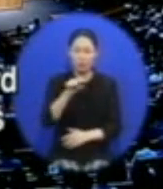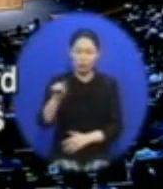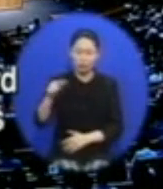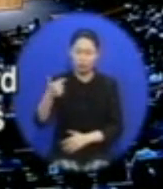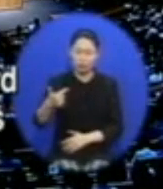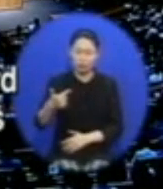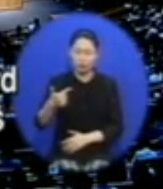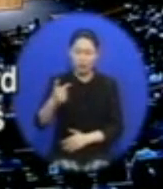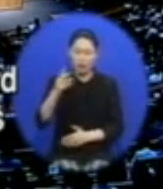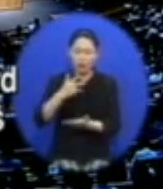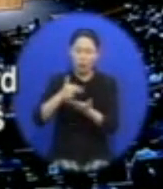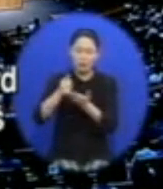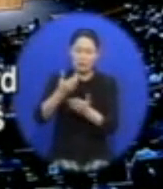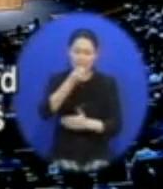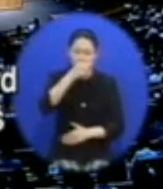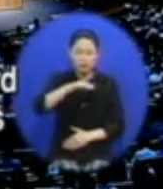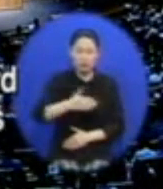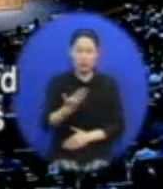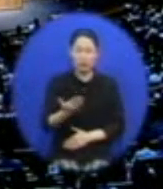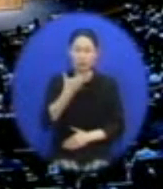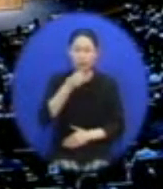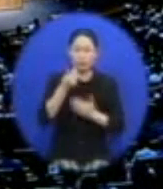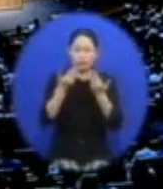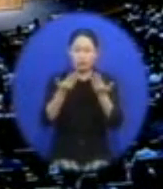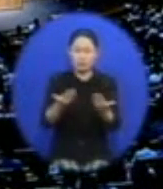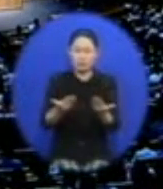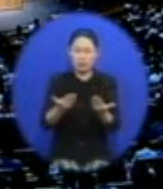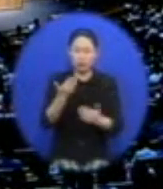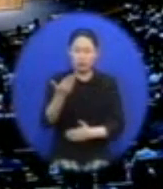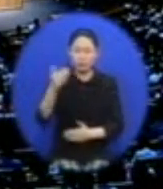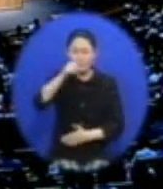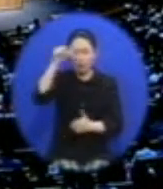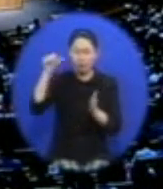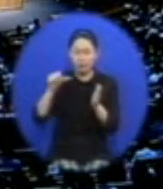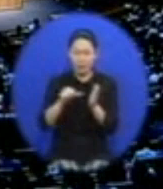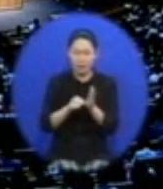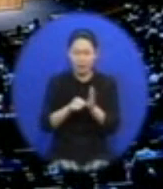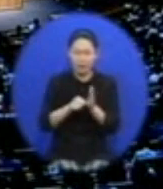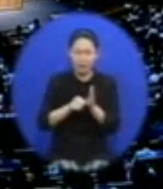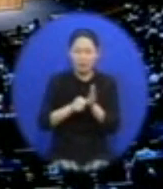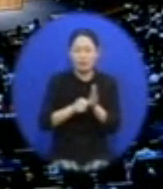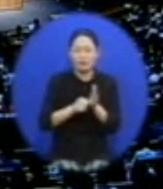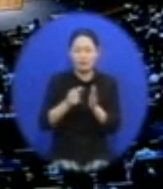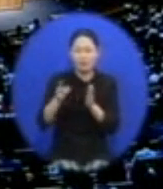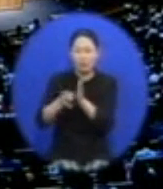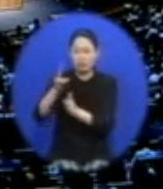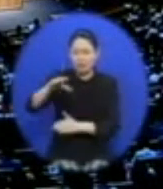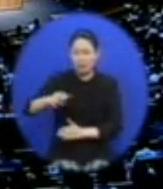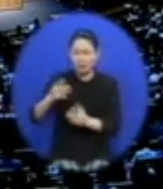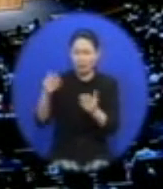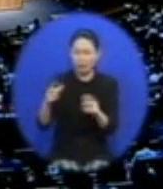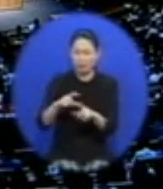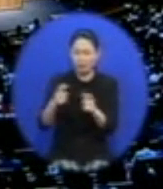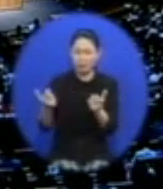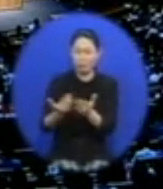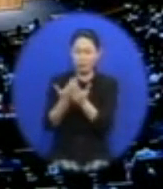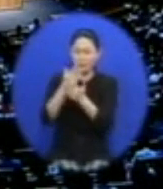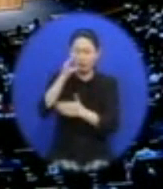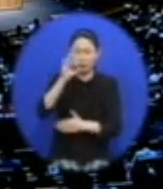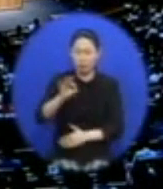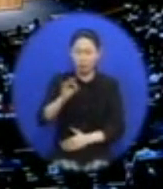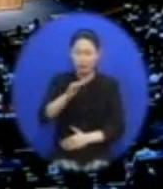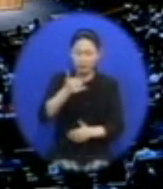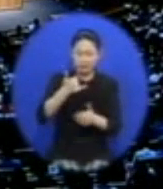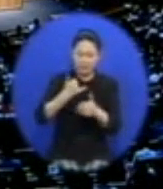시원해서 내게 복을 주실 지어다 너는 평생에 예루살렘의 번영을 보며 내 자식의 자식을